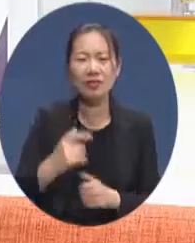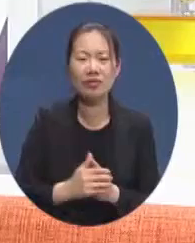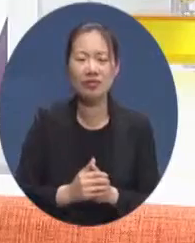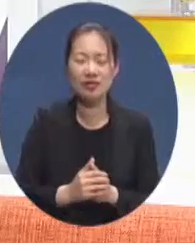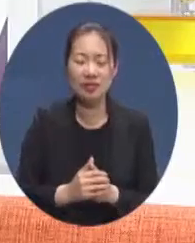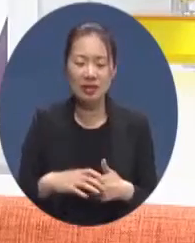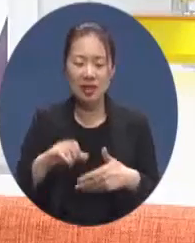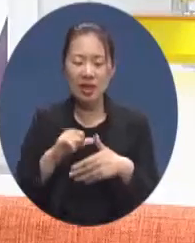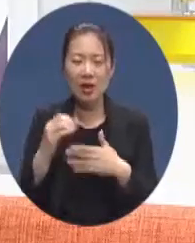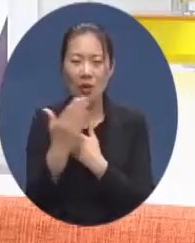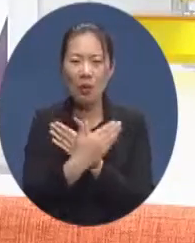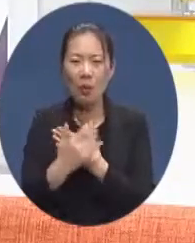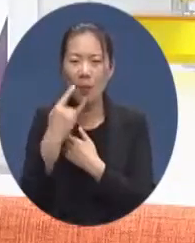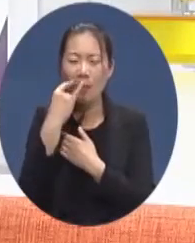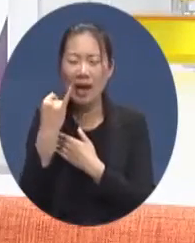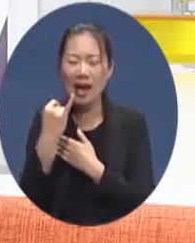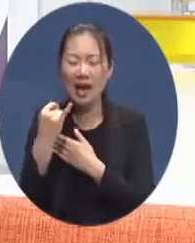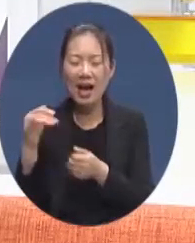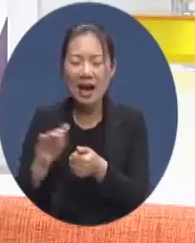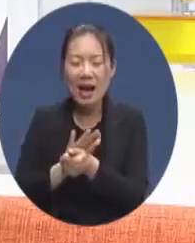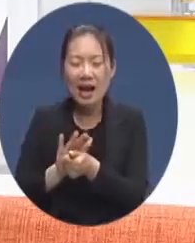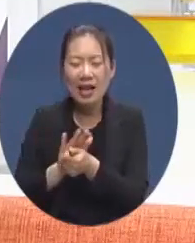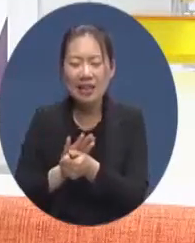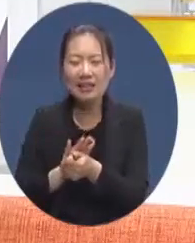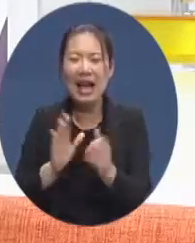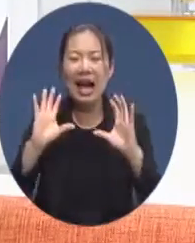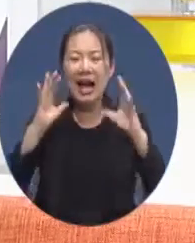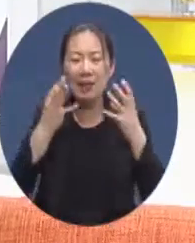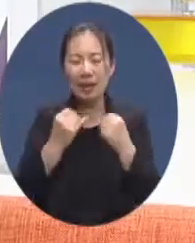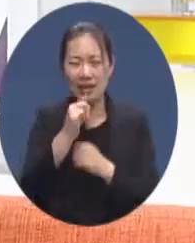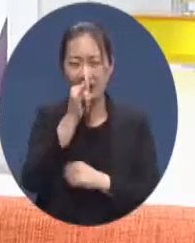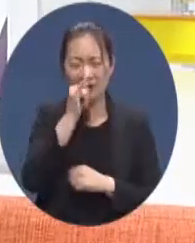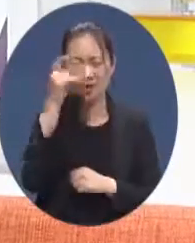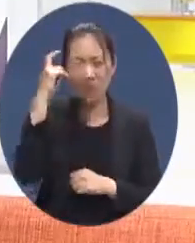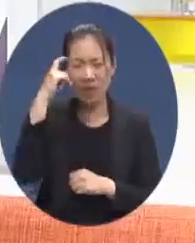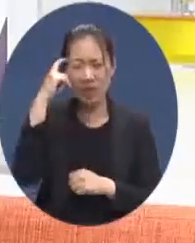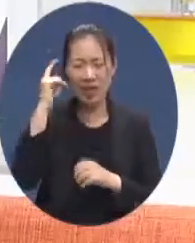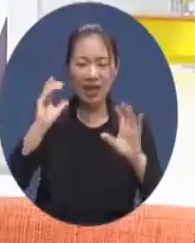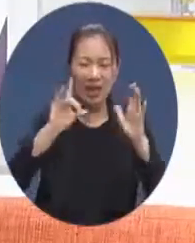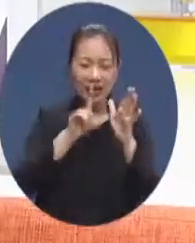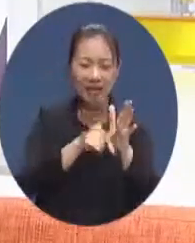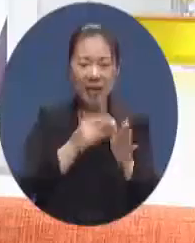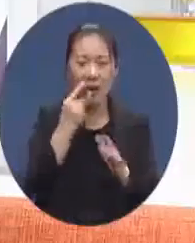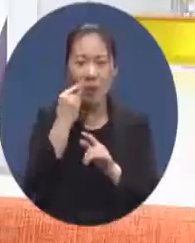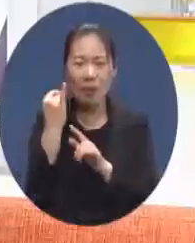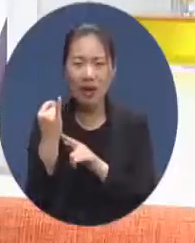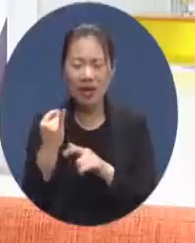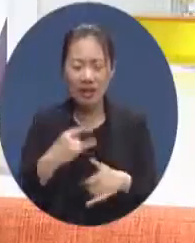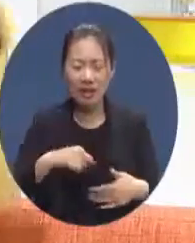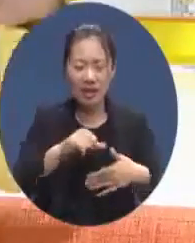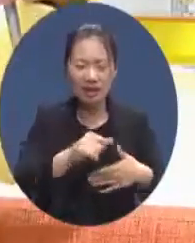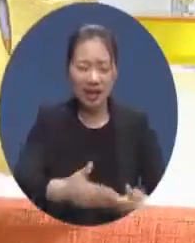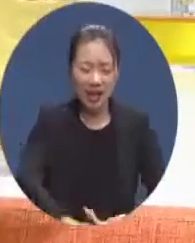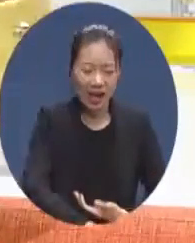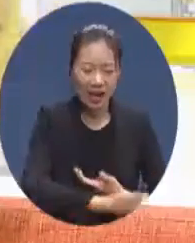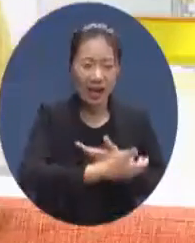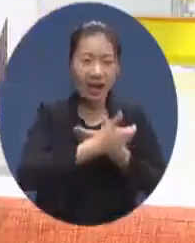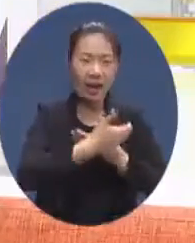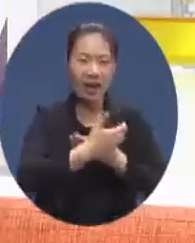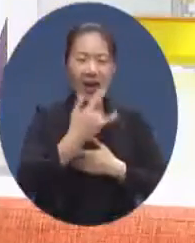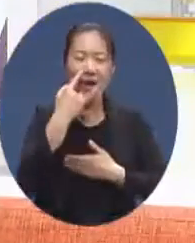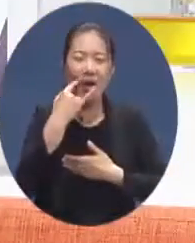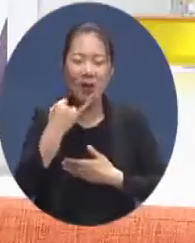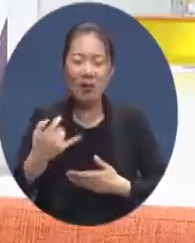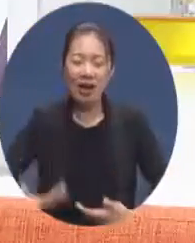아이들이 이제 엄마 신체 부위를 만지는 아이들이 꽤 많은데 그건 아마 이런 걸 거예요. 아마 아기였을 때 엄마가 이렇게 정연이를 안잖아요. 그럼 이제 정연이가